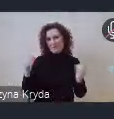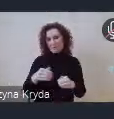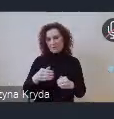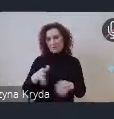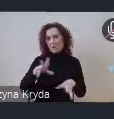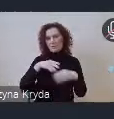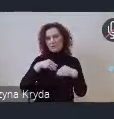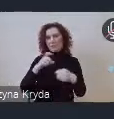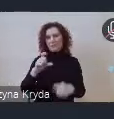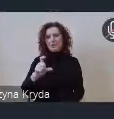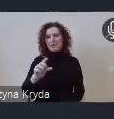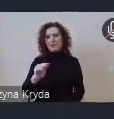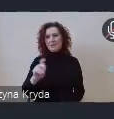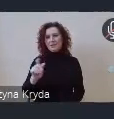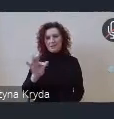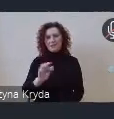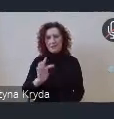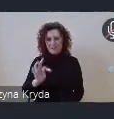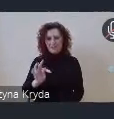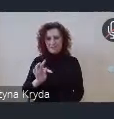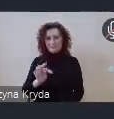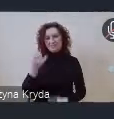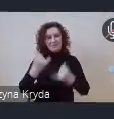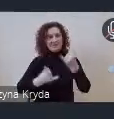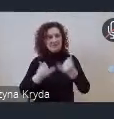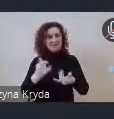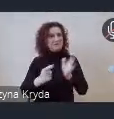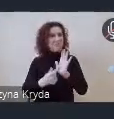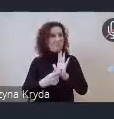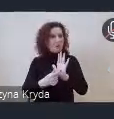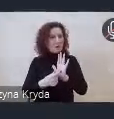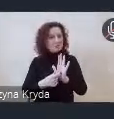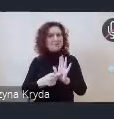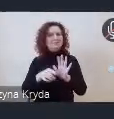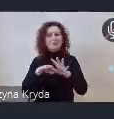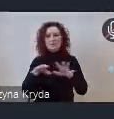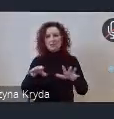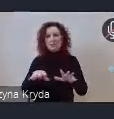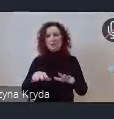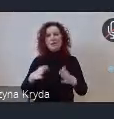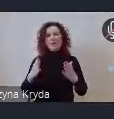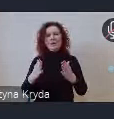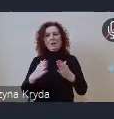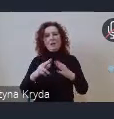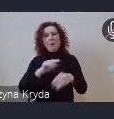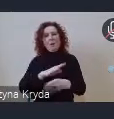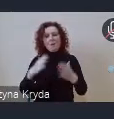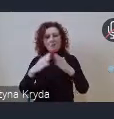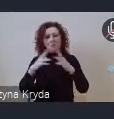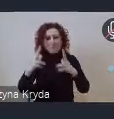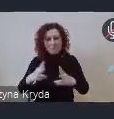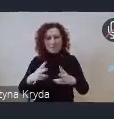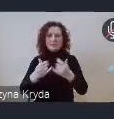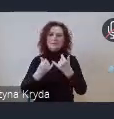byście chcieli pokazać że jesteście dostępni że macie dostępną siedzibę macie dostępną stronę internetową i tak dalej możecie do